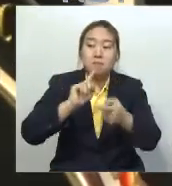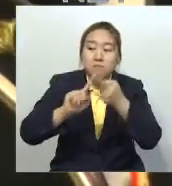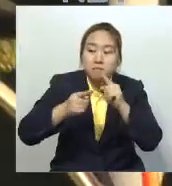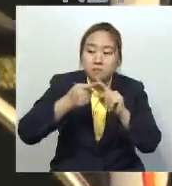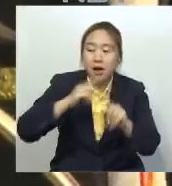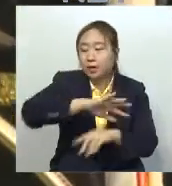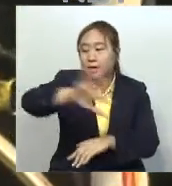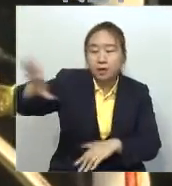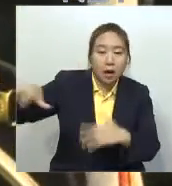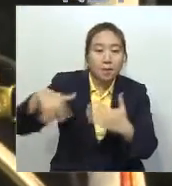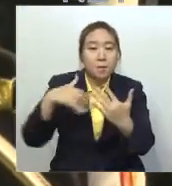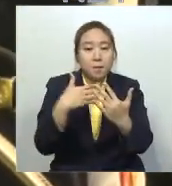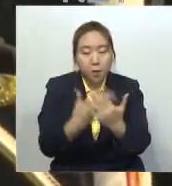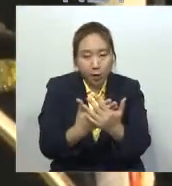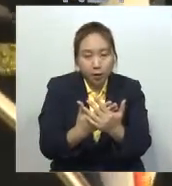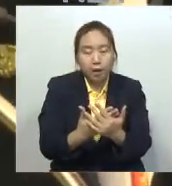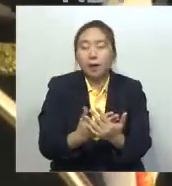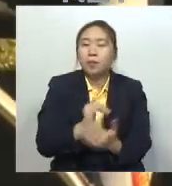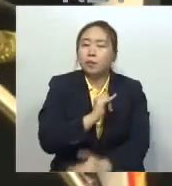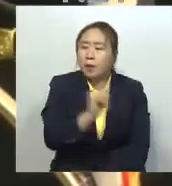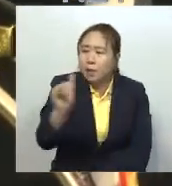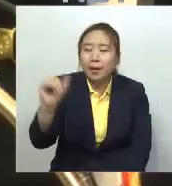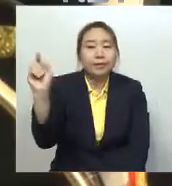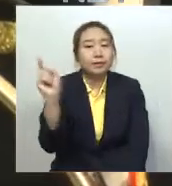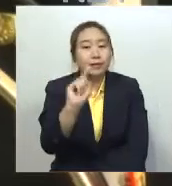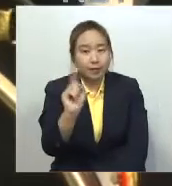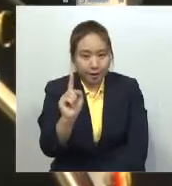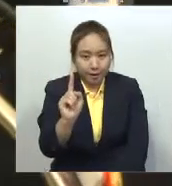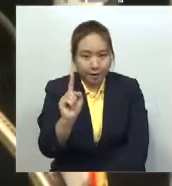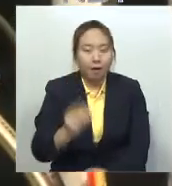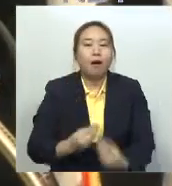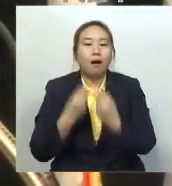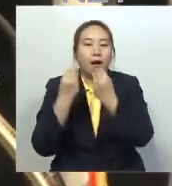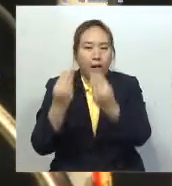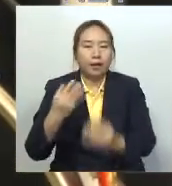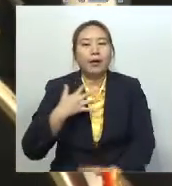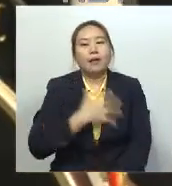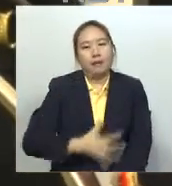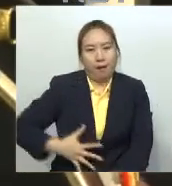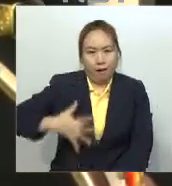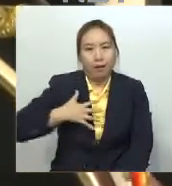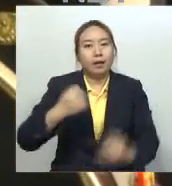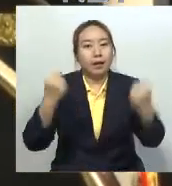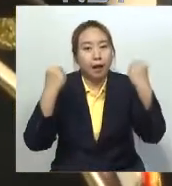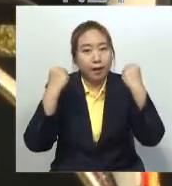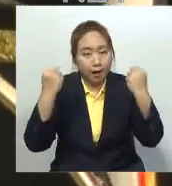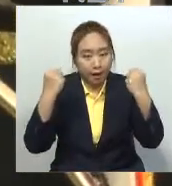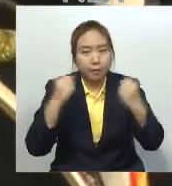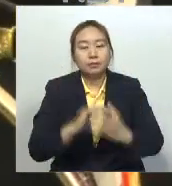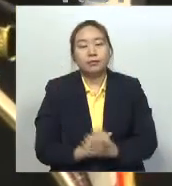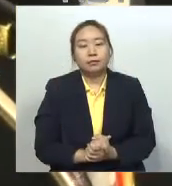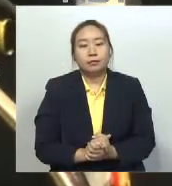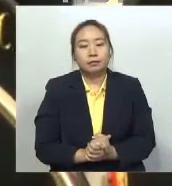นไม่ว่าจะอยู่ที่ไหนจงมีร่างกายแข็งแรงจงมีสุขภา